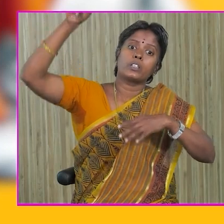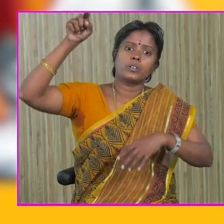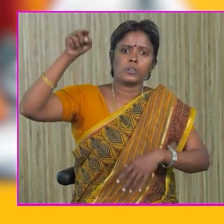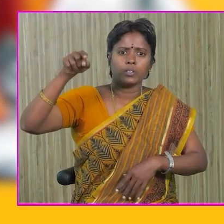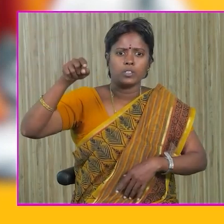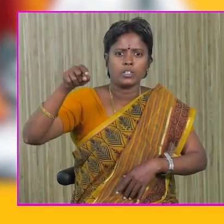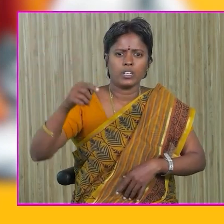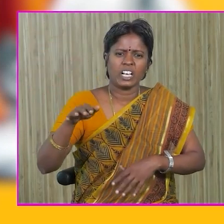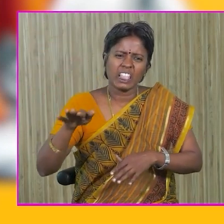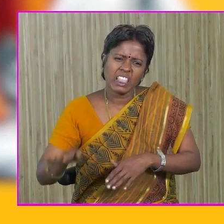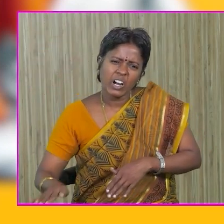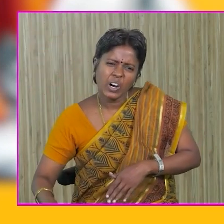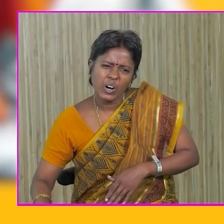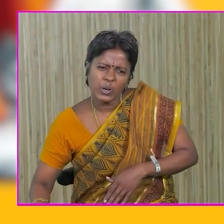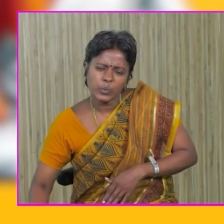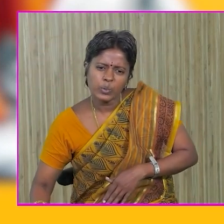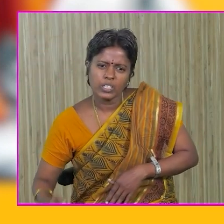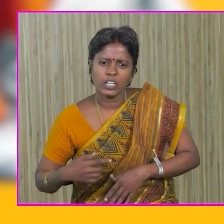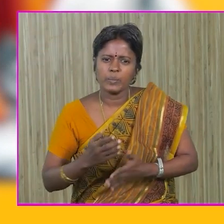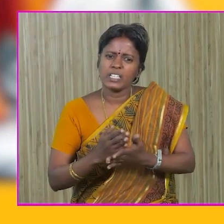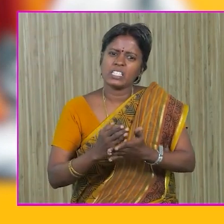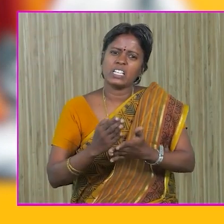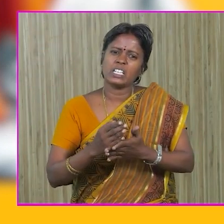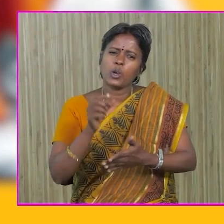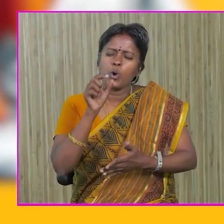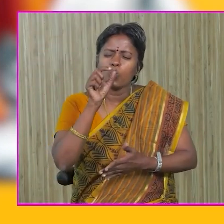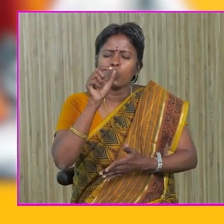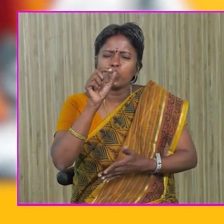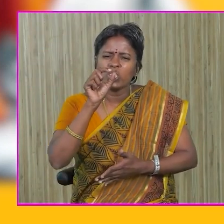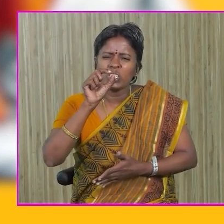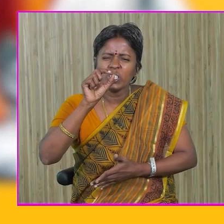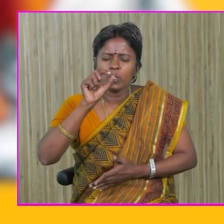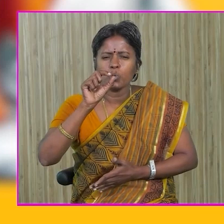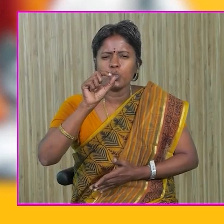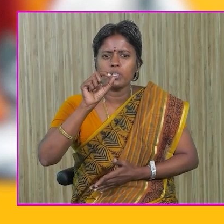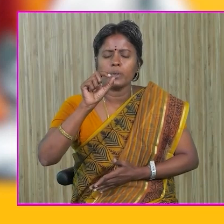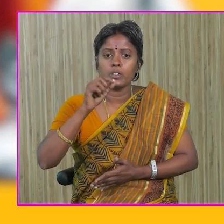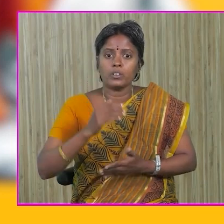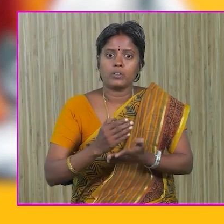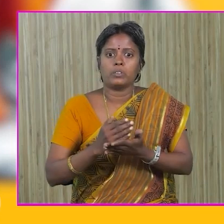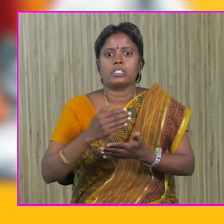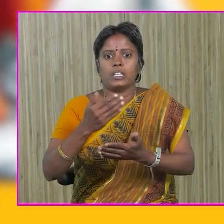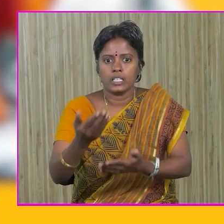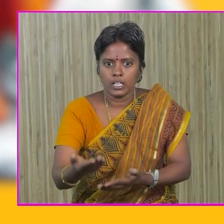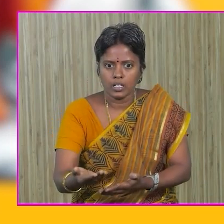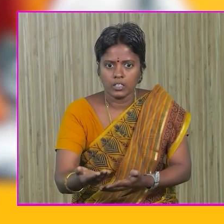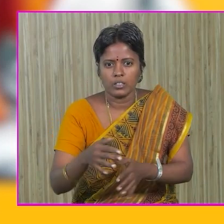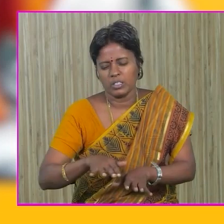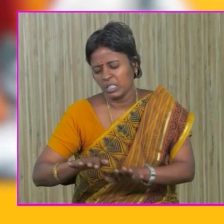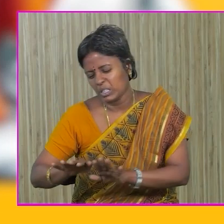தாழ்வுக்கு காரணமான செயல்களை ஒரு குன்றிமணி அளவு செய்தாலும் தாழ்ந்து